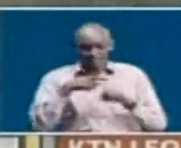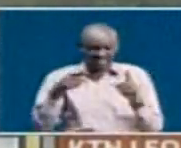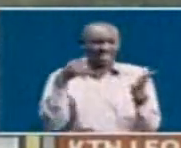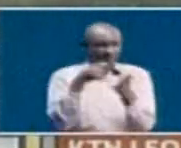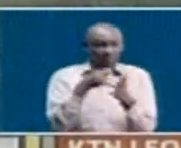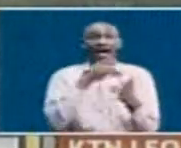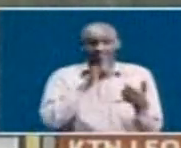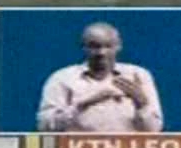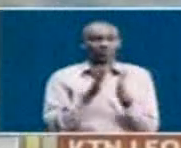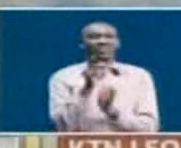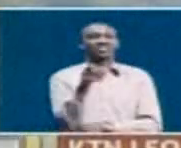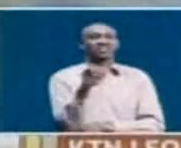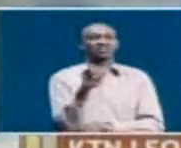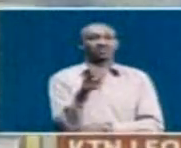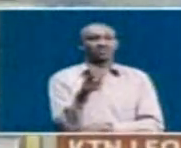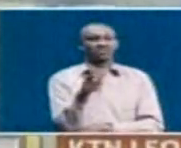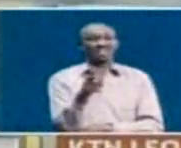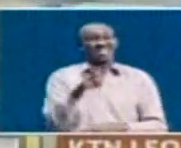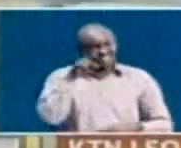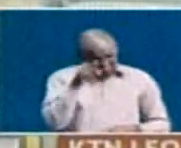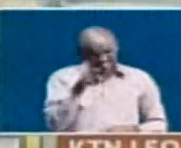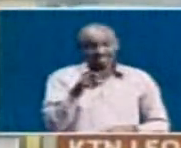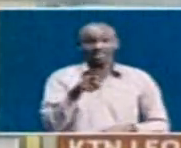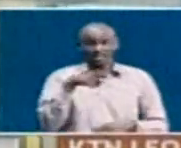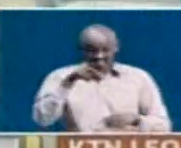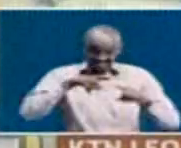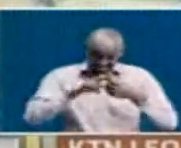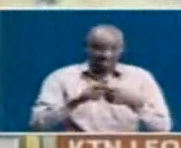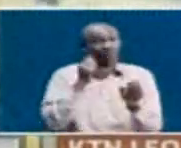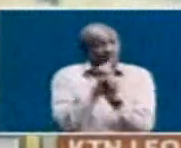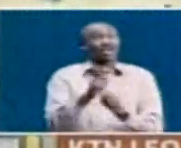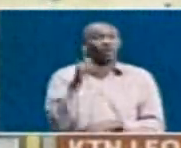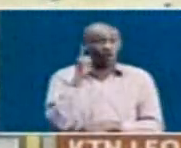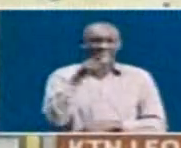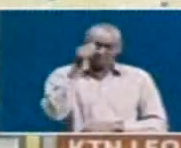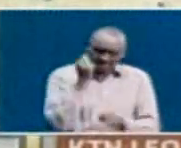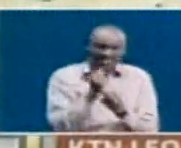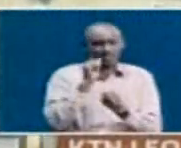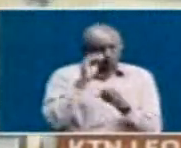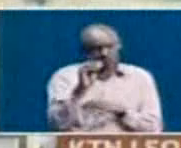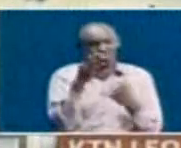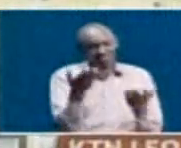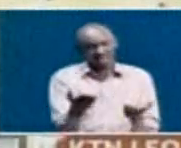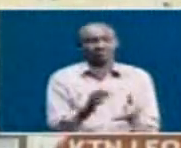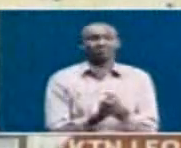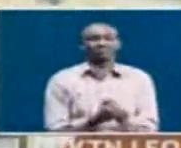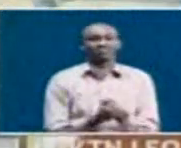ume wao na swala hili. Hawa wanatengeza sheria, watengeze waweke kifungo ya kushtaki